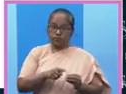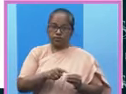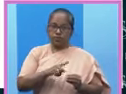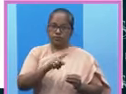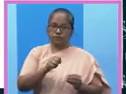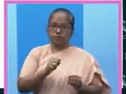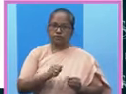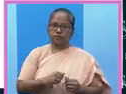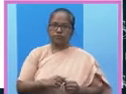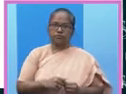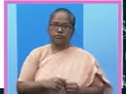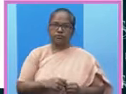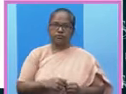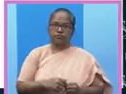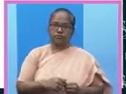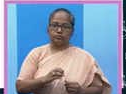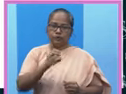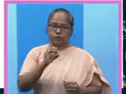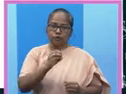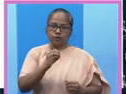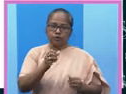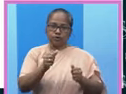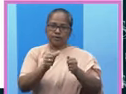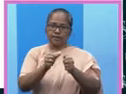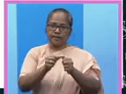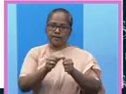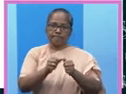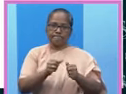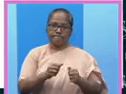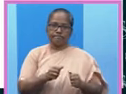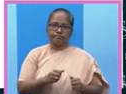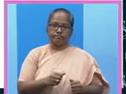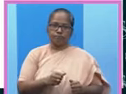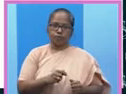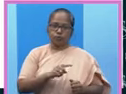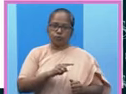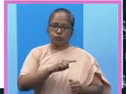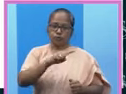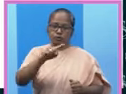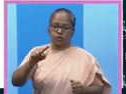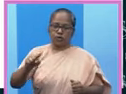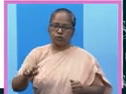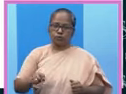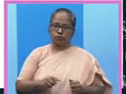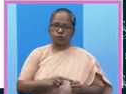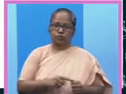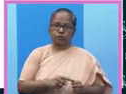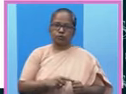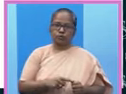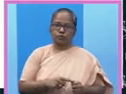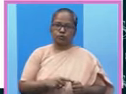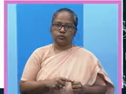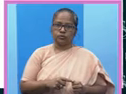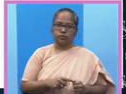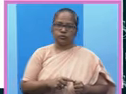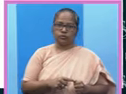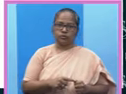சுற்றளவு கிடச்சிடும். அப்படி தானே? ஸோ இங்கேருந்து இது வரைக்கும் அளக்குறேன். இது என்னாச்சு? முதல்ல சுற்றளவு, வட்டக்கோண பகுதியின்